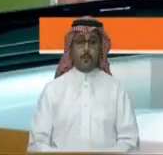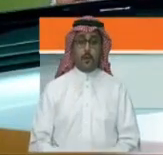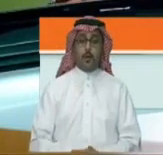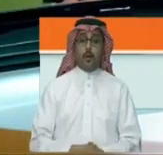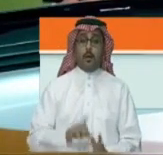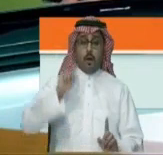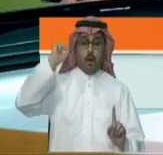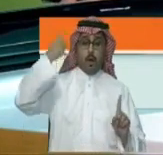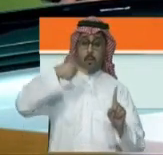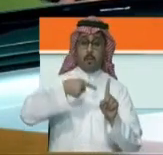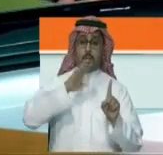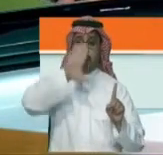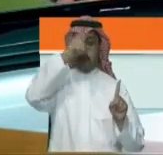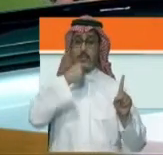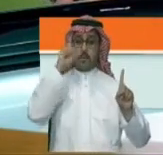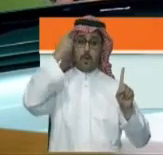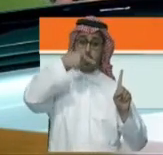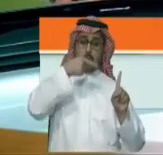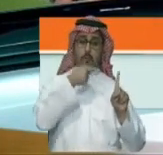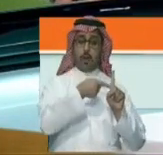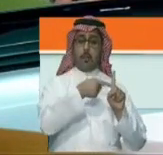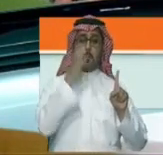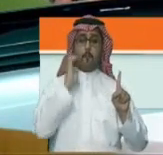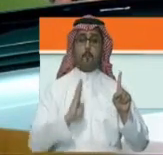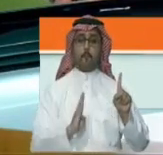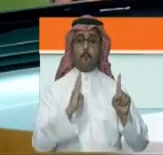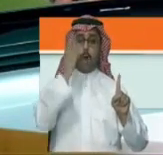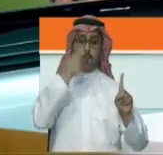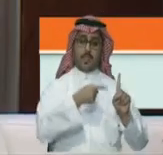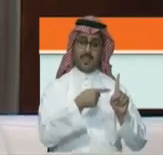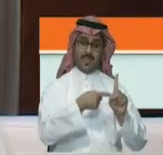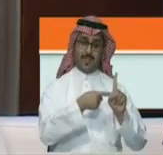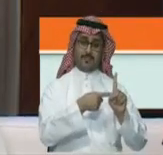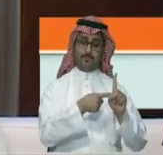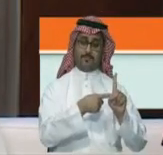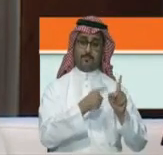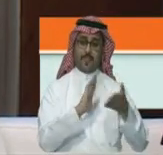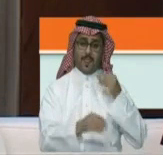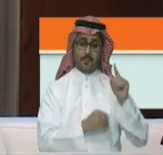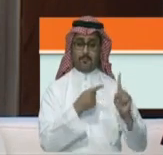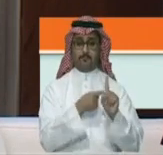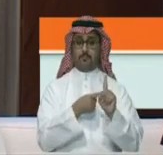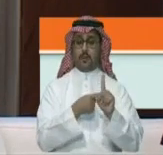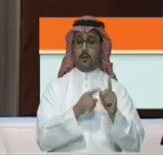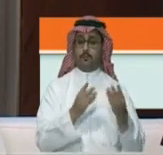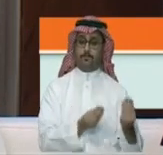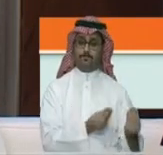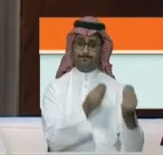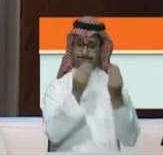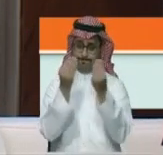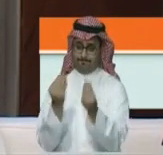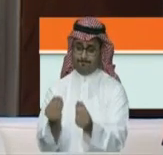تنفيذا لأمر خادم الحرمين الشريفين الملك سلمان بن عبد العزيز آل سعود قلد صاحب السمو الملكي الأمير محمد بن سلمان بن عبد